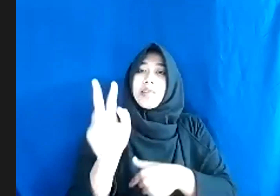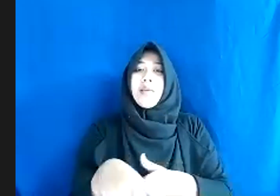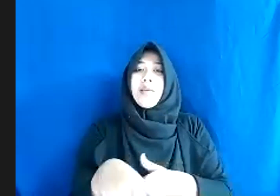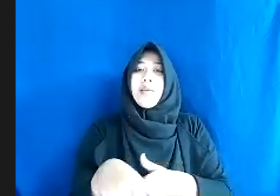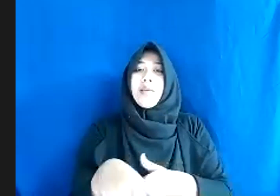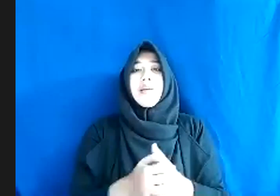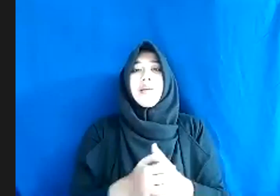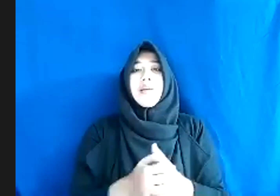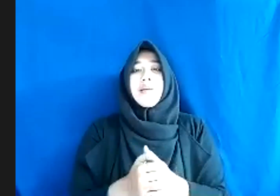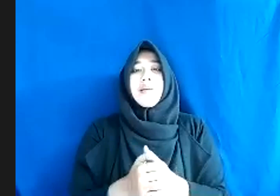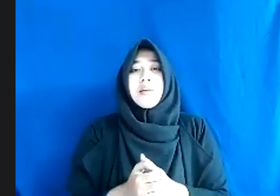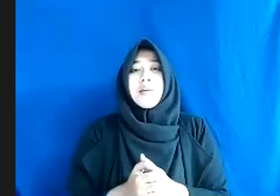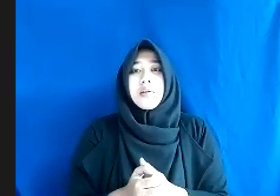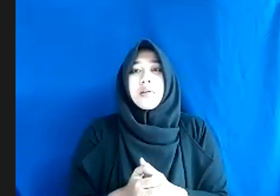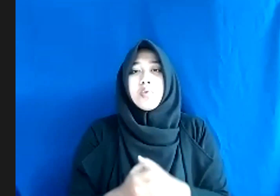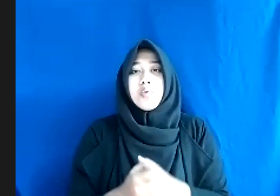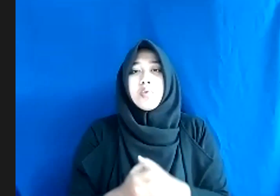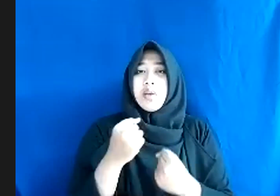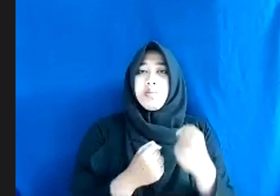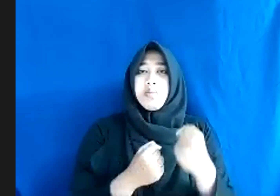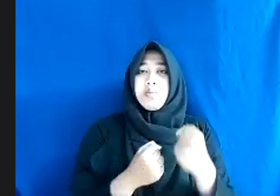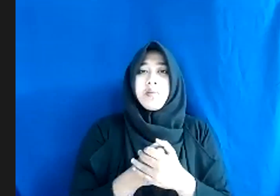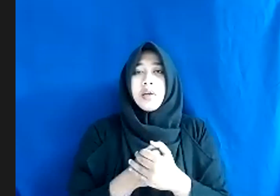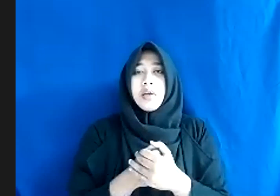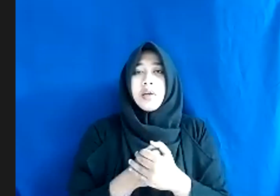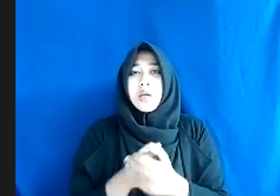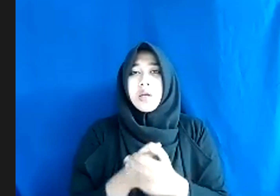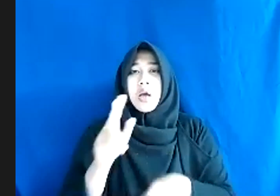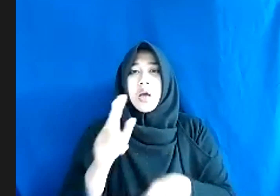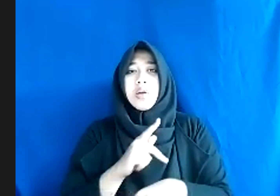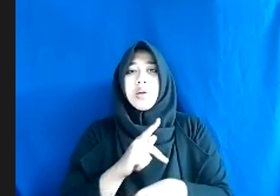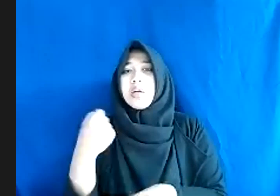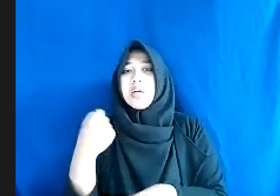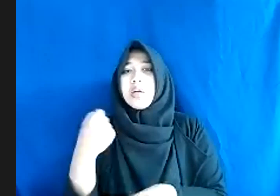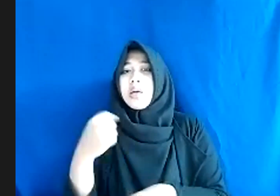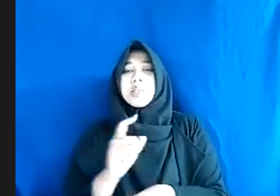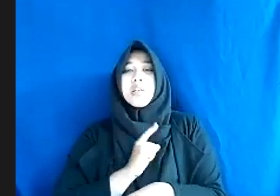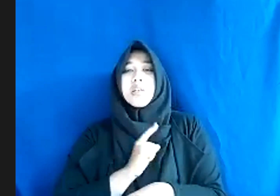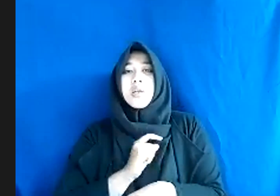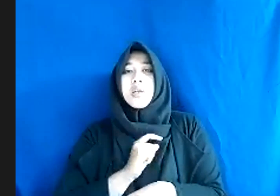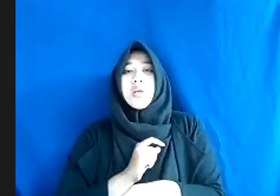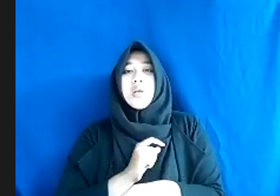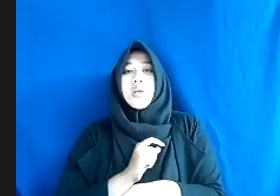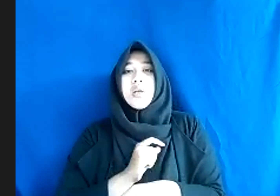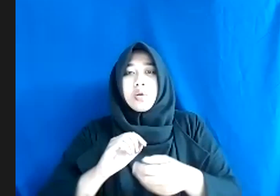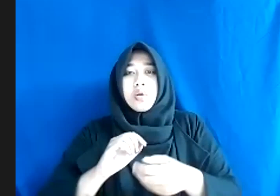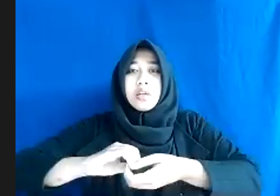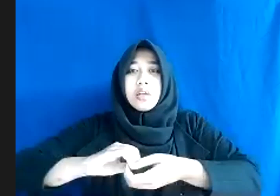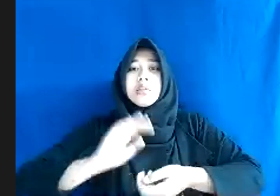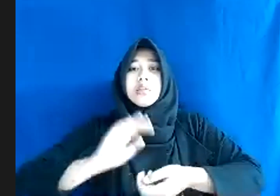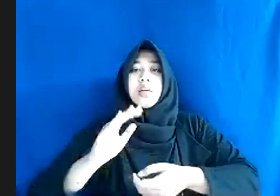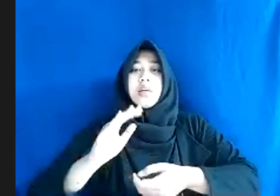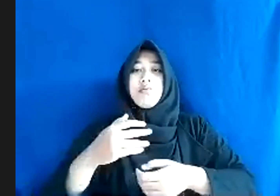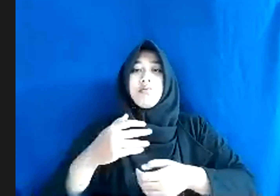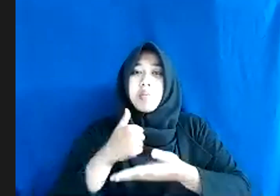upaya-upaya untuk bahwa kita tidak bisa sendiri, maka solidaritas itu akan kita bangun. Solidaritas itu akan menolong yang lemah sehingga yang kuat akan